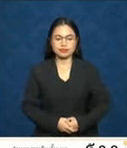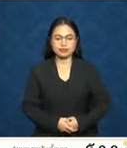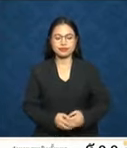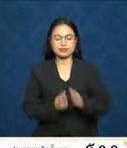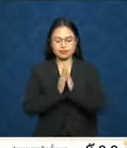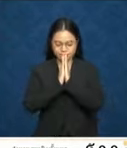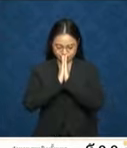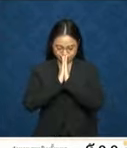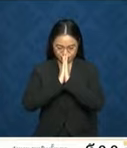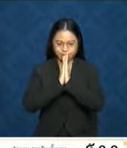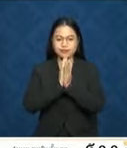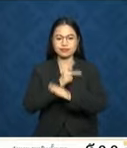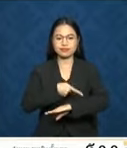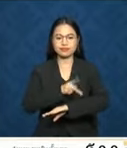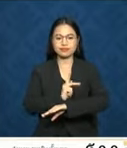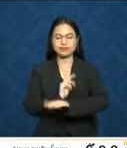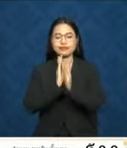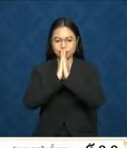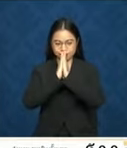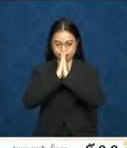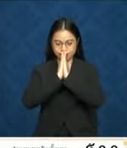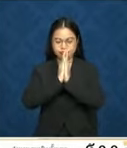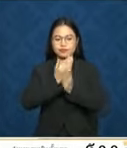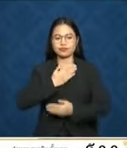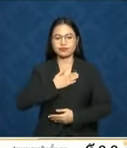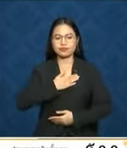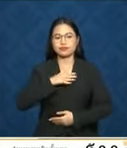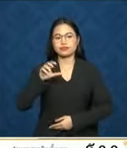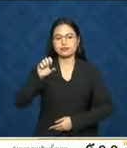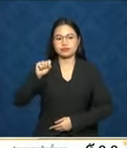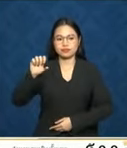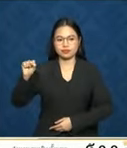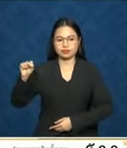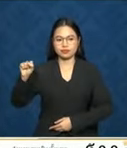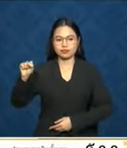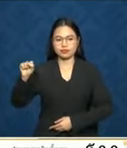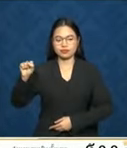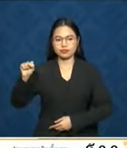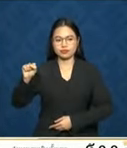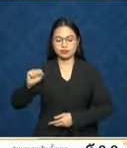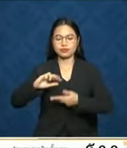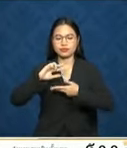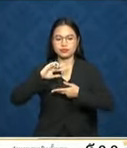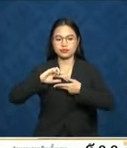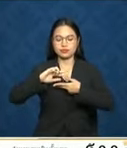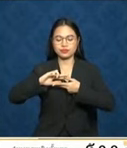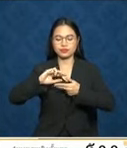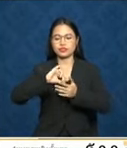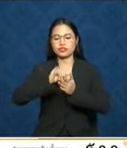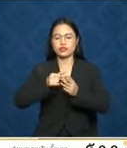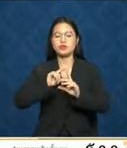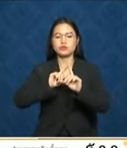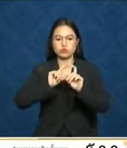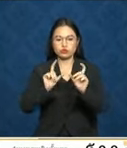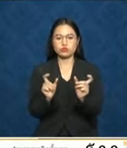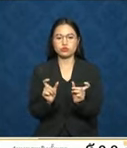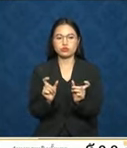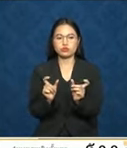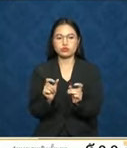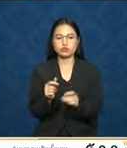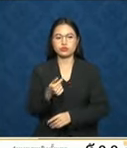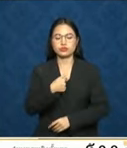ครับกราบเรียนท่านประธานสภาที่เคารพกับผมนายบุญชัยกิติดาราทรัพย์สมาชิกสภาผู้แทนราษฎรจังหวัดเพชรบูรณ์เขต3ซึ่งประกอบ